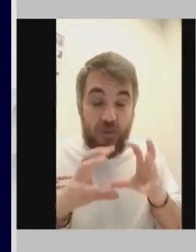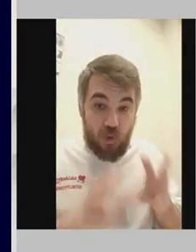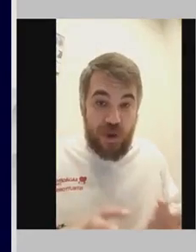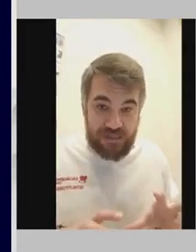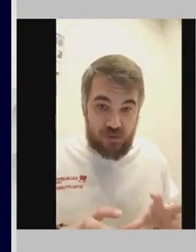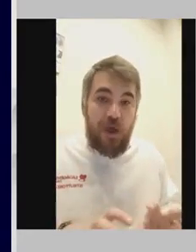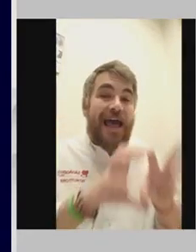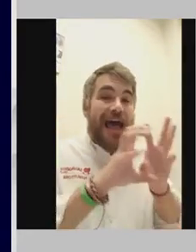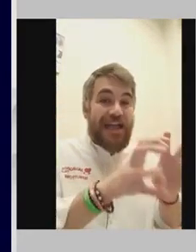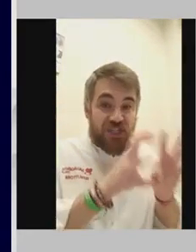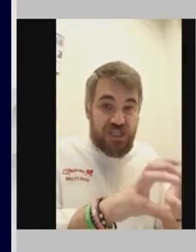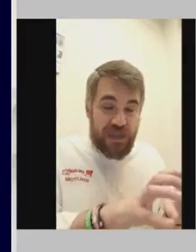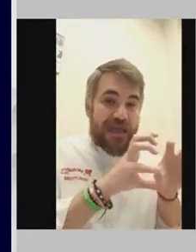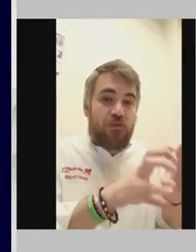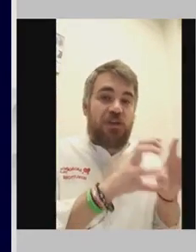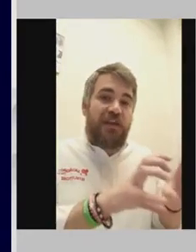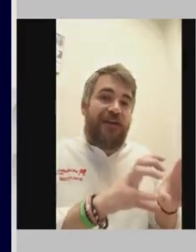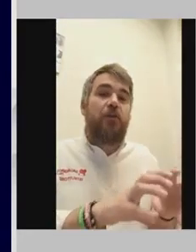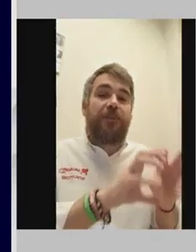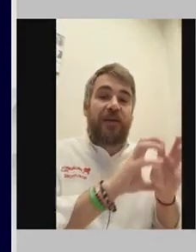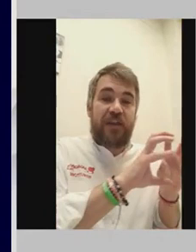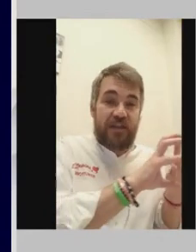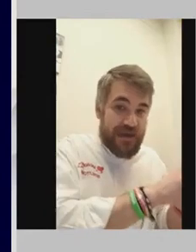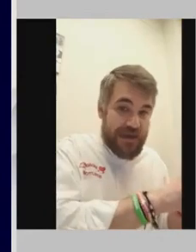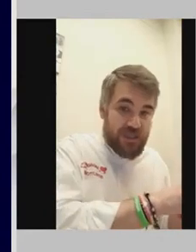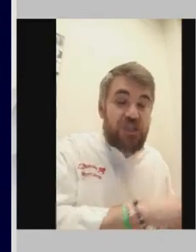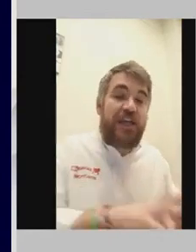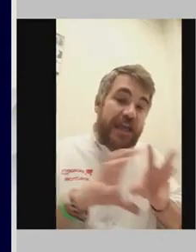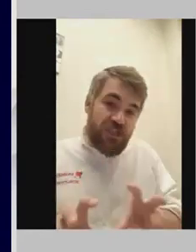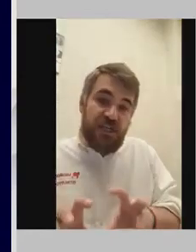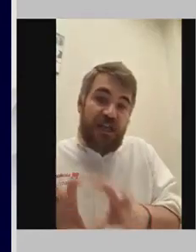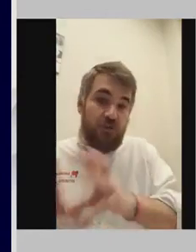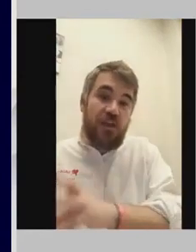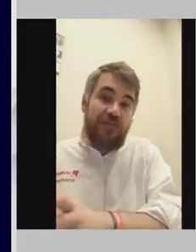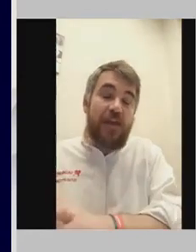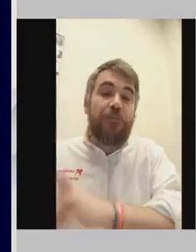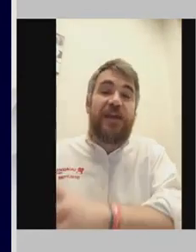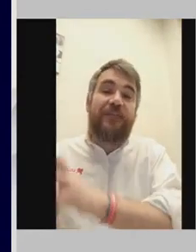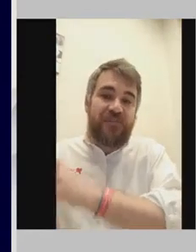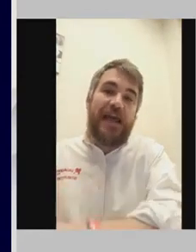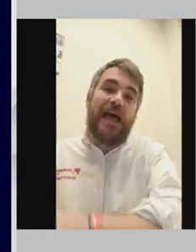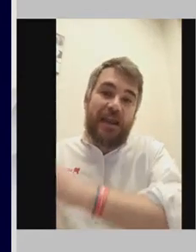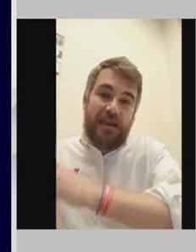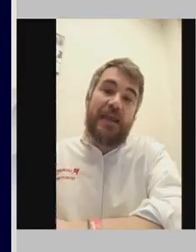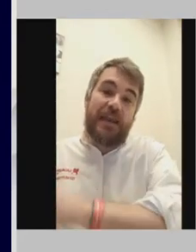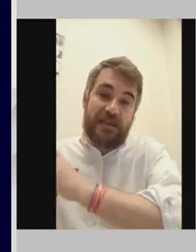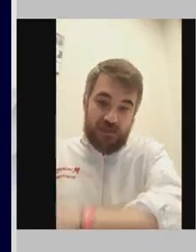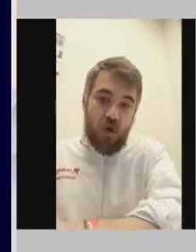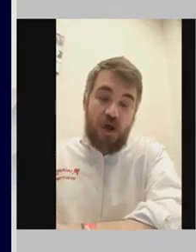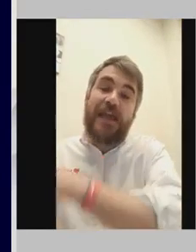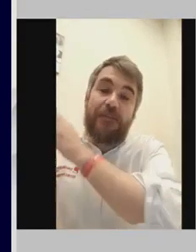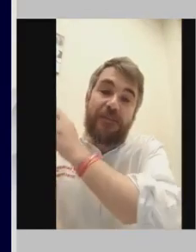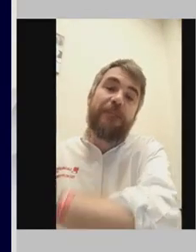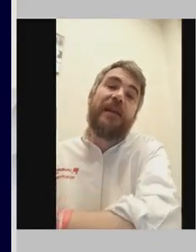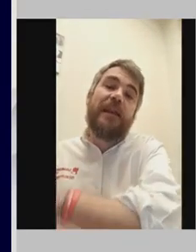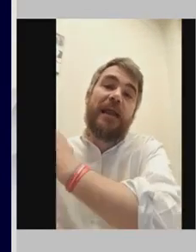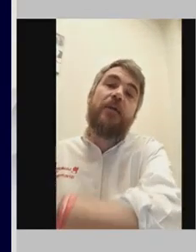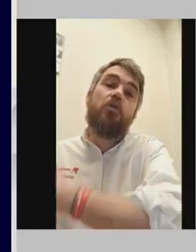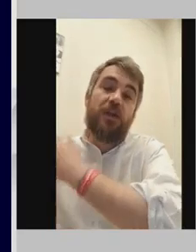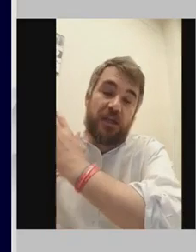fare è questo: agire ad ogni livello per avere delle leggi e agire ad ogni livello per entrare nelle scuole e